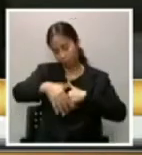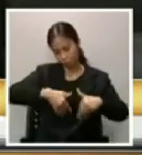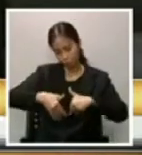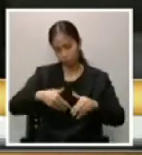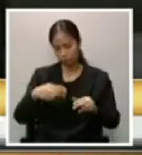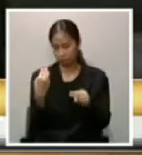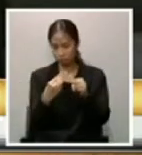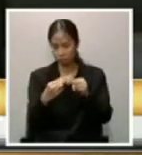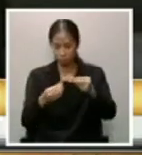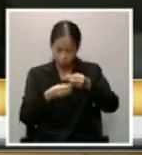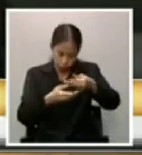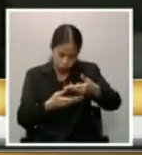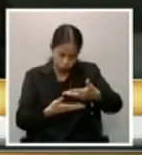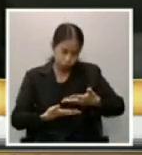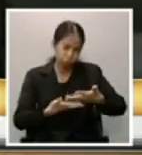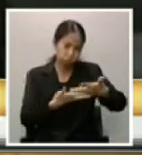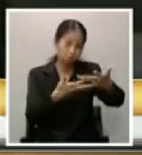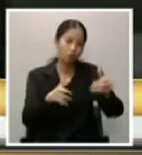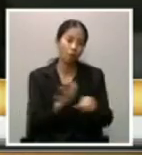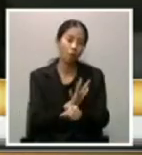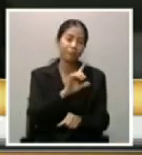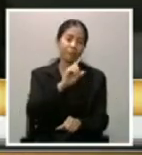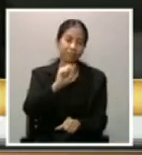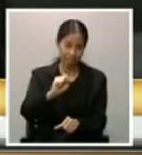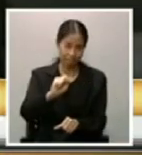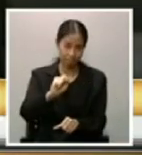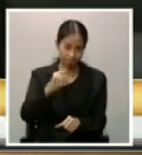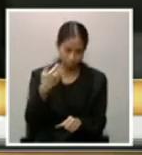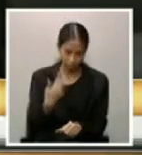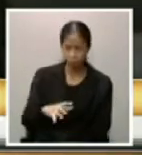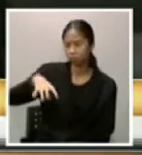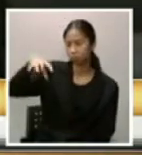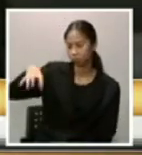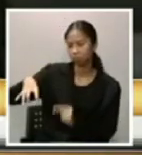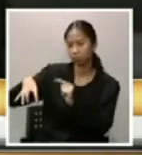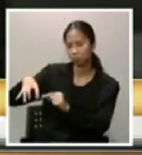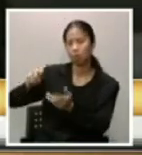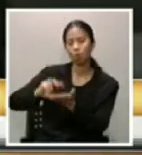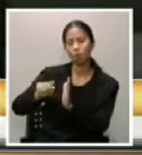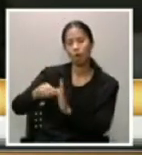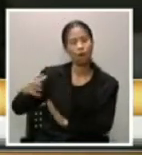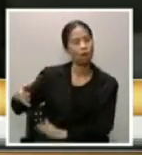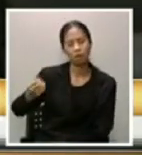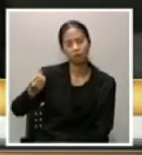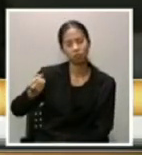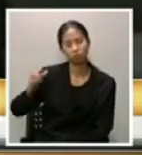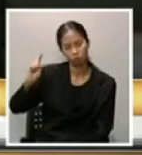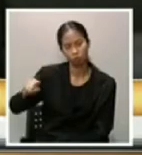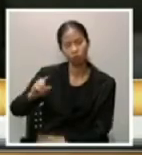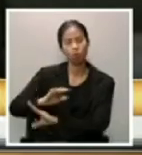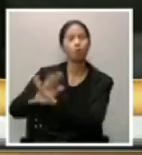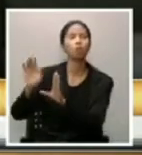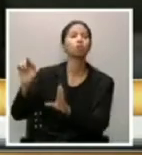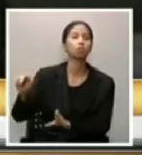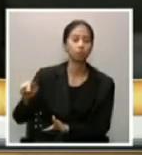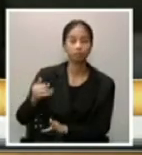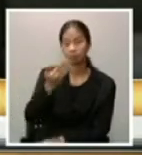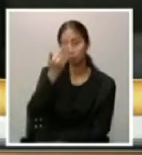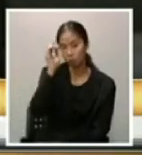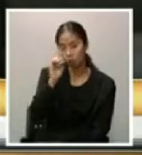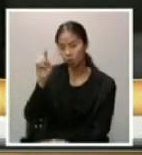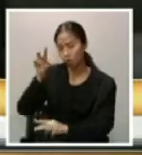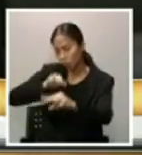คนไหนเป็นแสนรายชื่อผมคิดว่าองค์กรอิสระคนนั้นก็ย่อมหมดความชอบธรรมในการใช้อำนาจอีกต่อไปครับเพื่อตรวจสอบและถ่ว